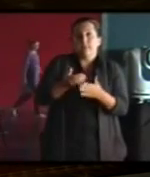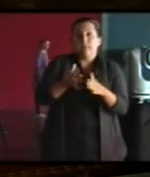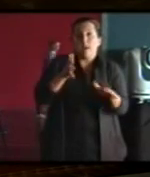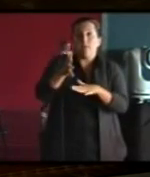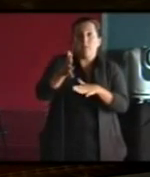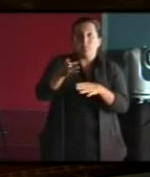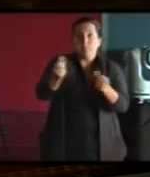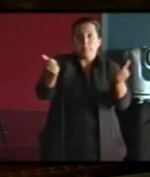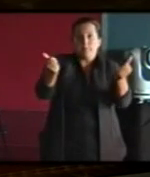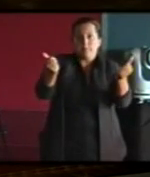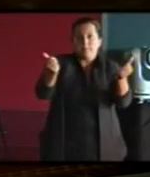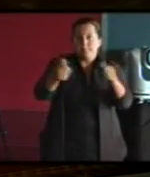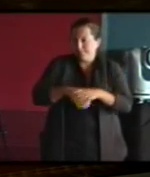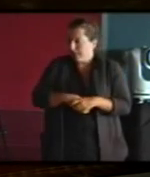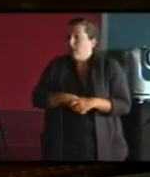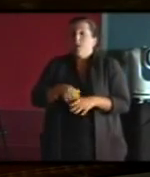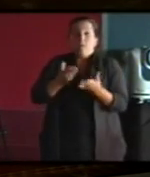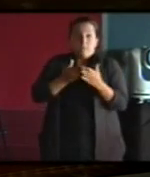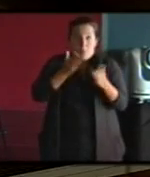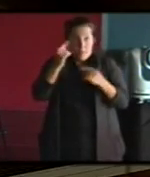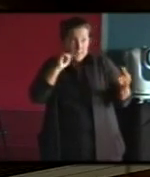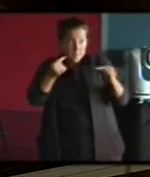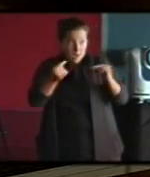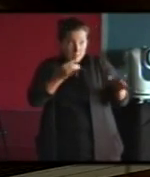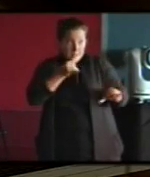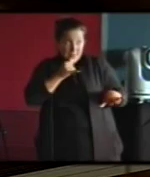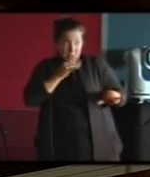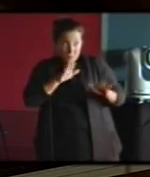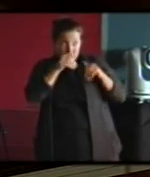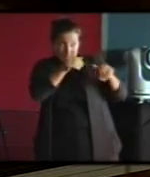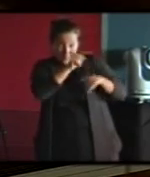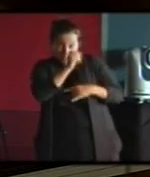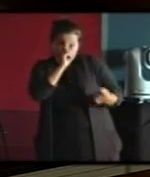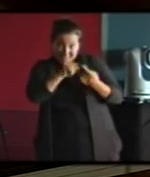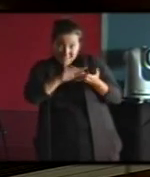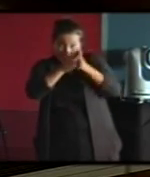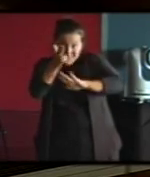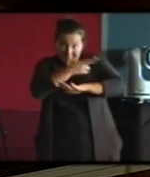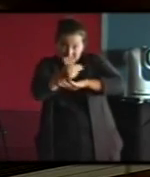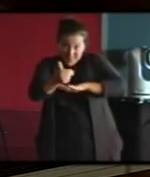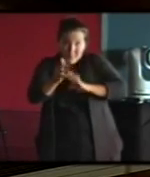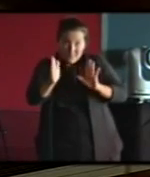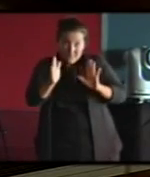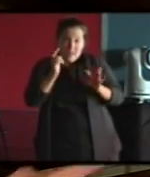avenir. Alors là, vous nous engagez sur un autre débat qu'on ne va pas conduire. On va continuer sur la transformation des bureaux.